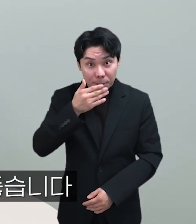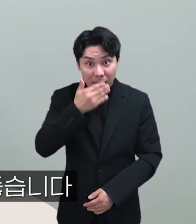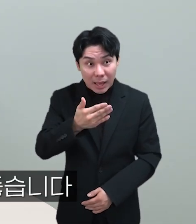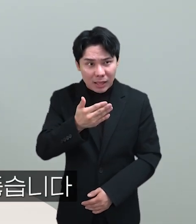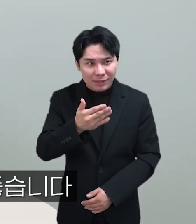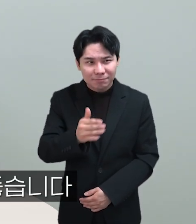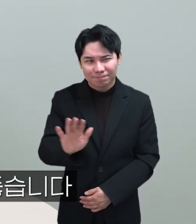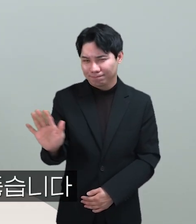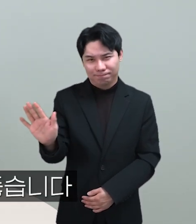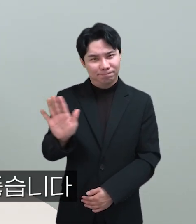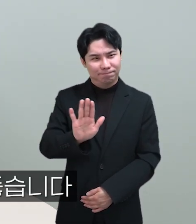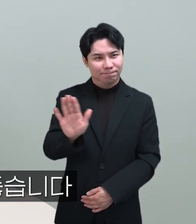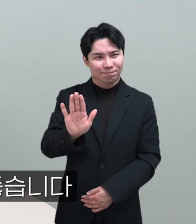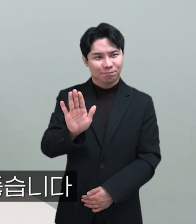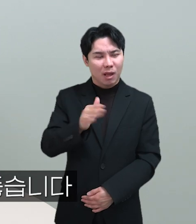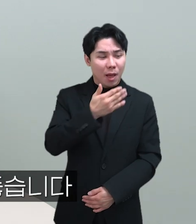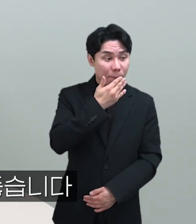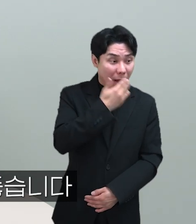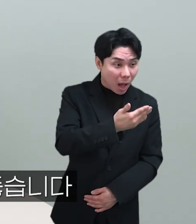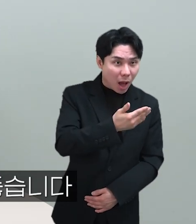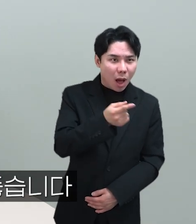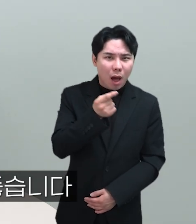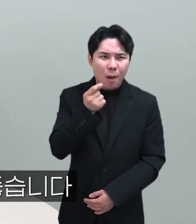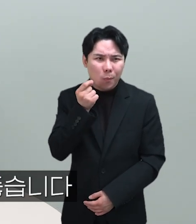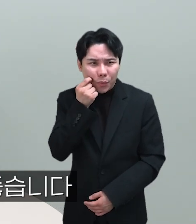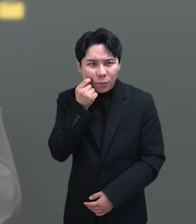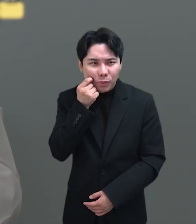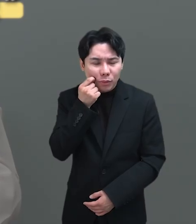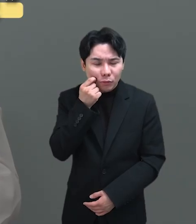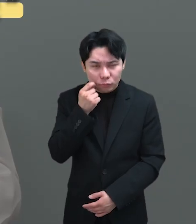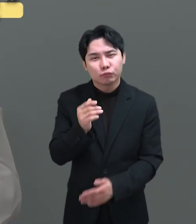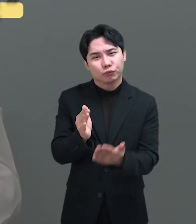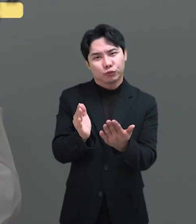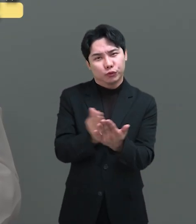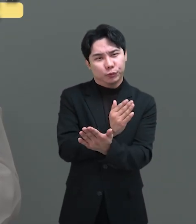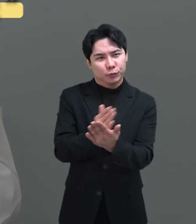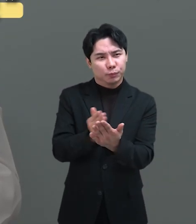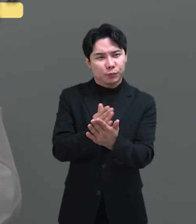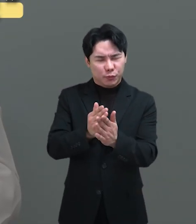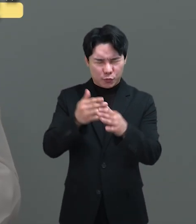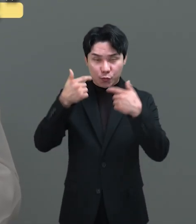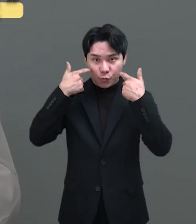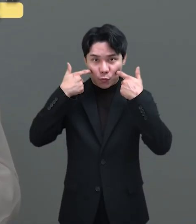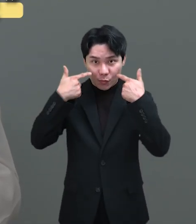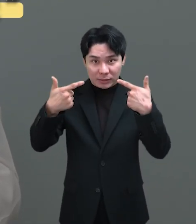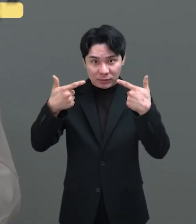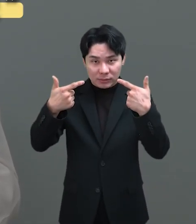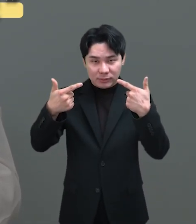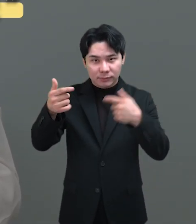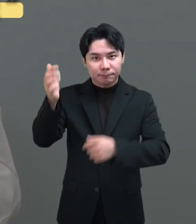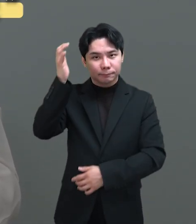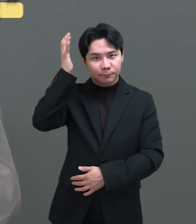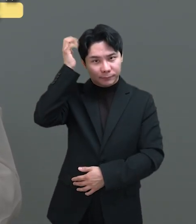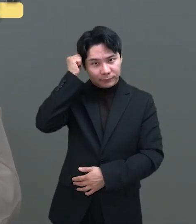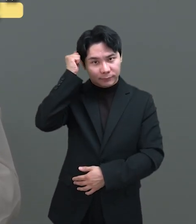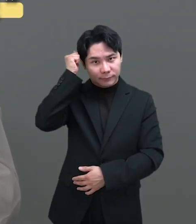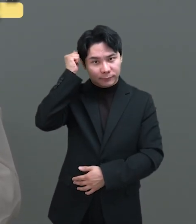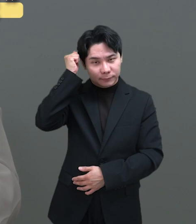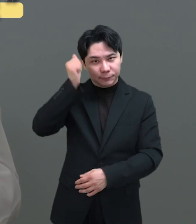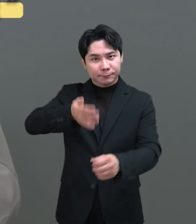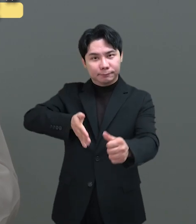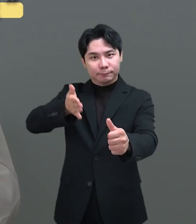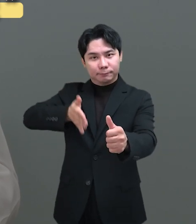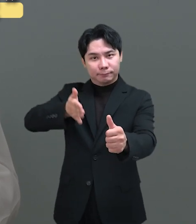없다라는 확인도 받고 시작하는 것이 좋습니다. 가장 중요한 것은 첫째, 할 수 있는 것과 할 수 없는 것을 구분하는